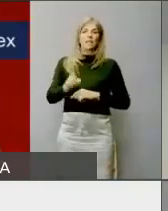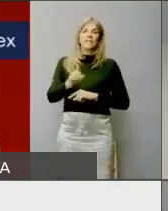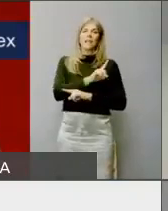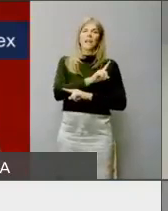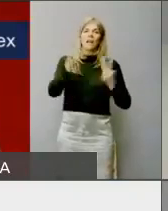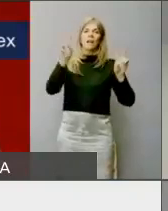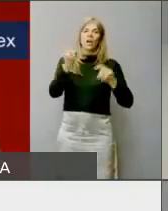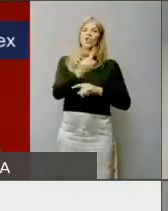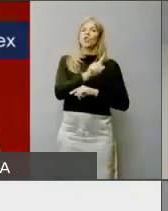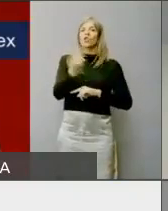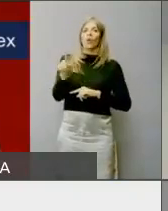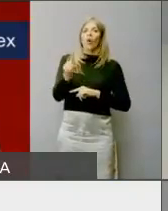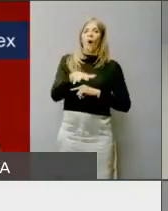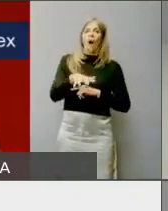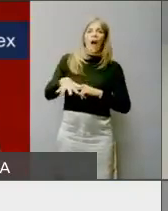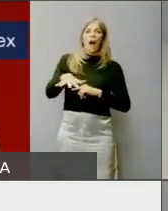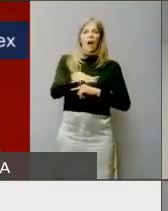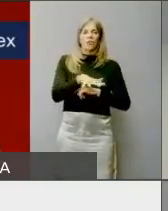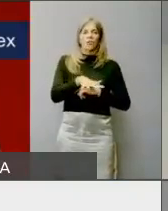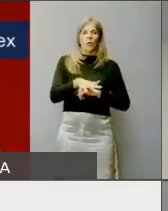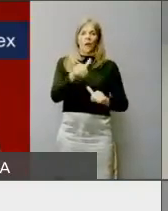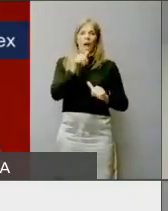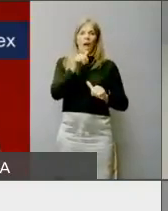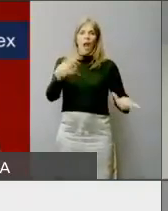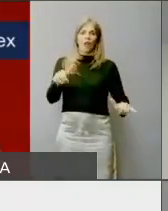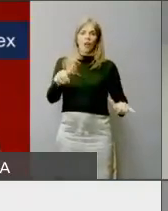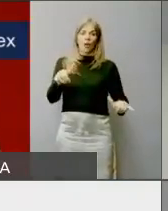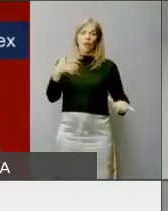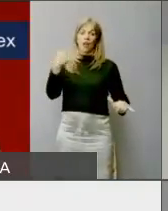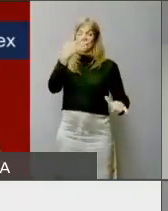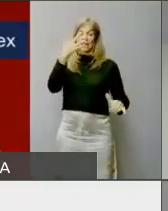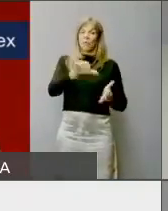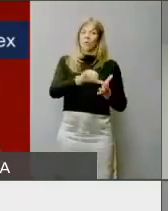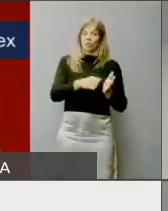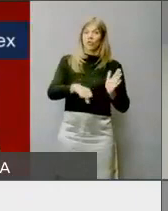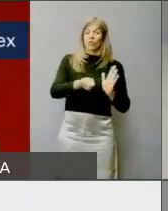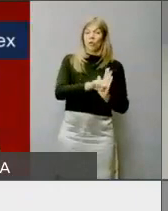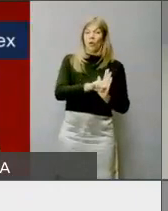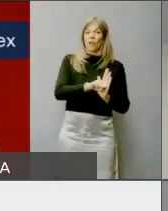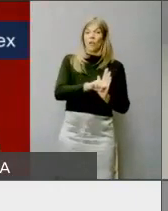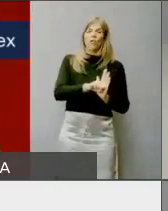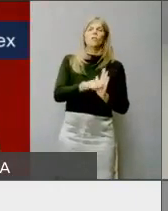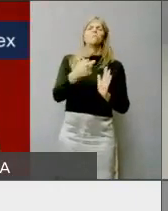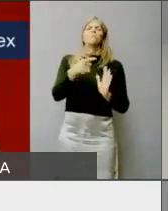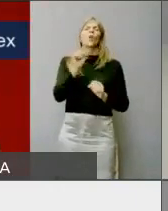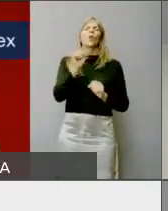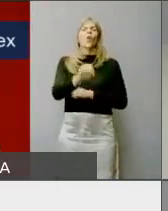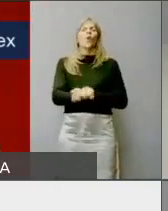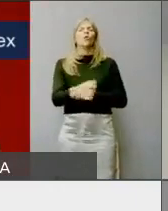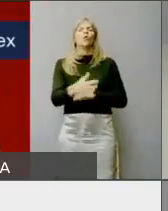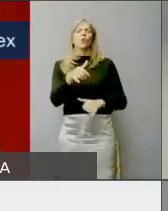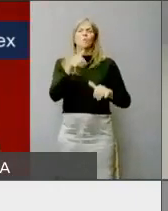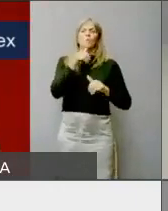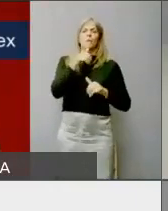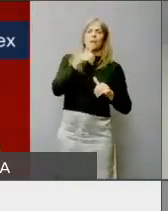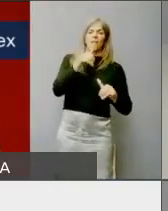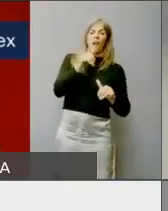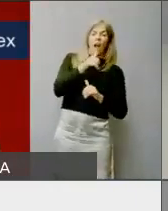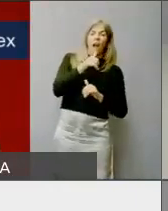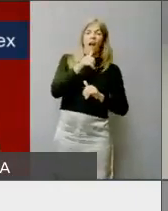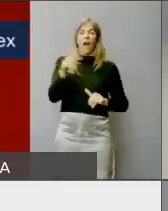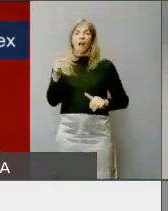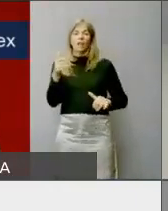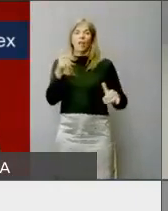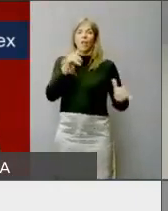cittadini come quello del centro storico ovviamente per contrastare il consumo e la detenzione di bevande alcoliche per le strade